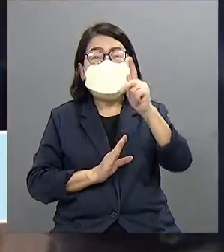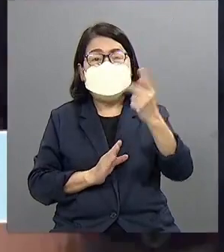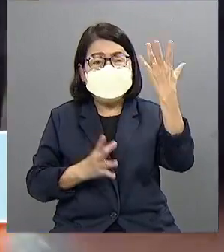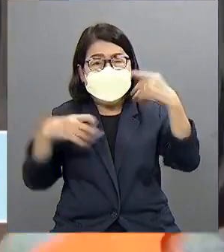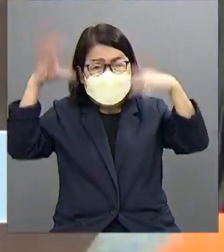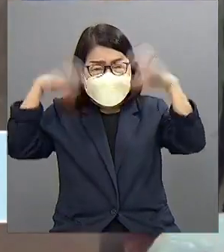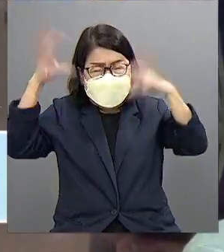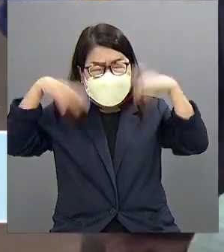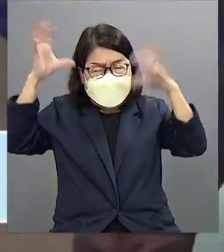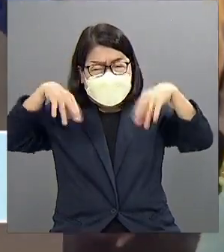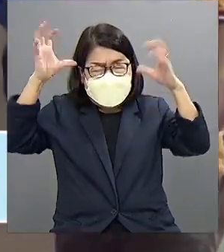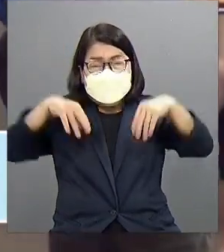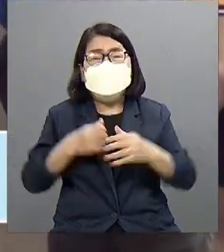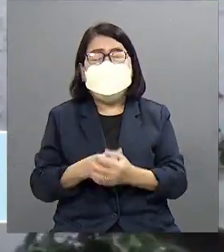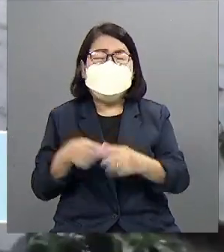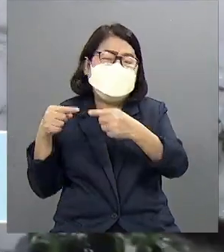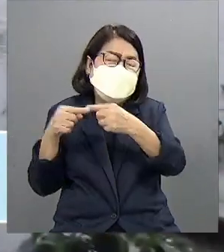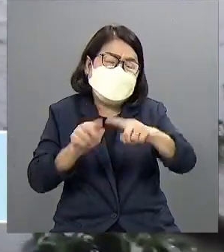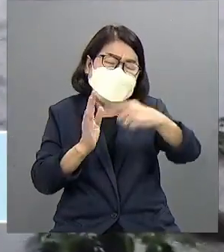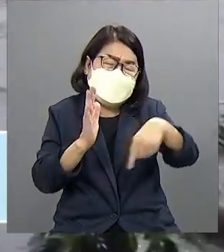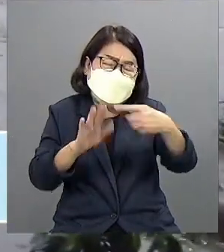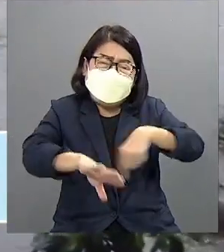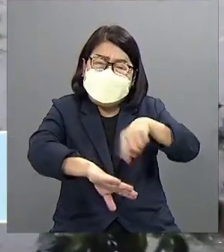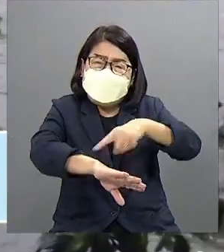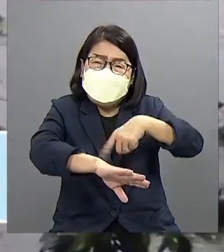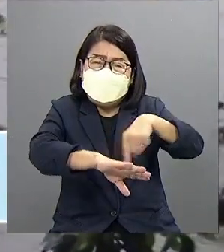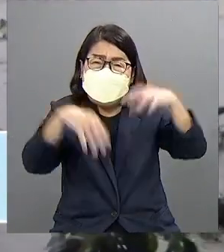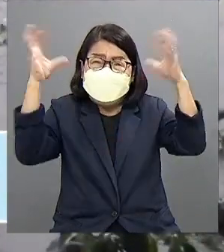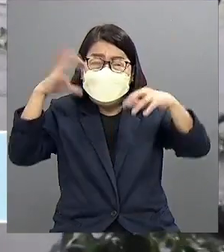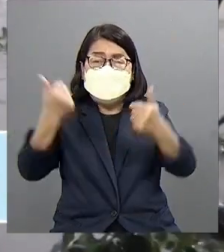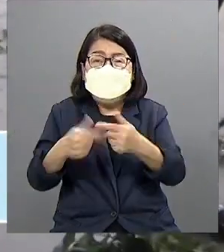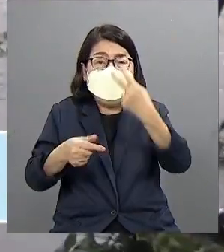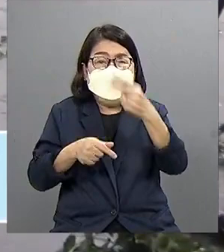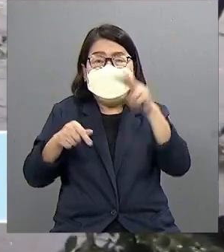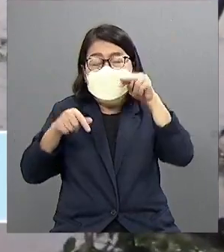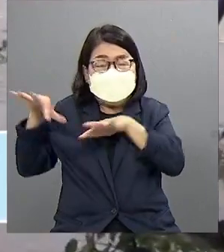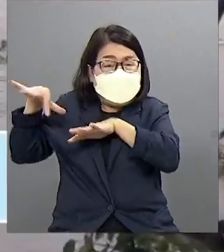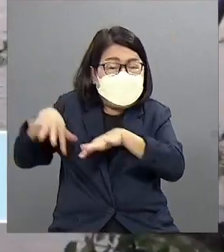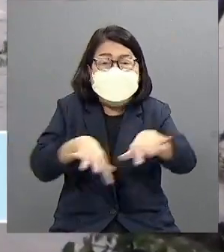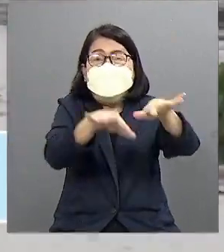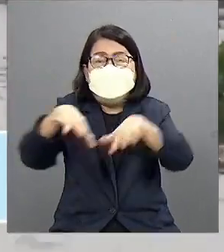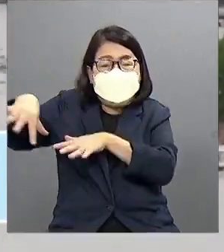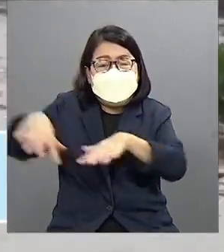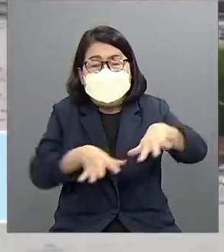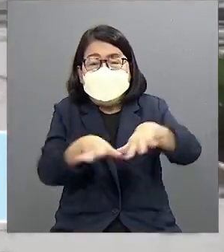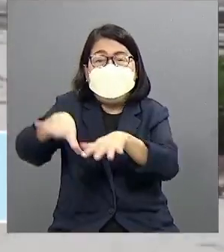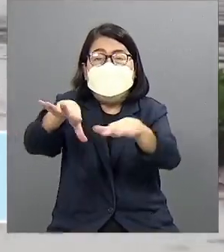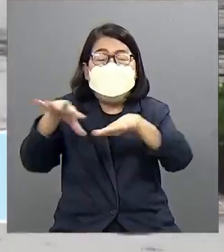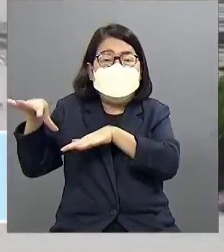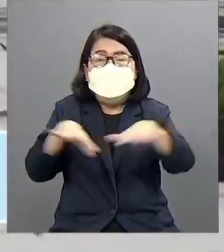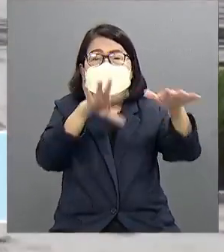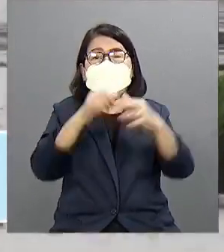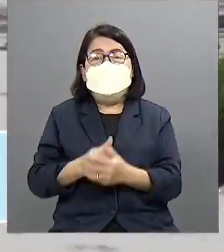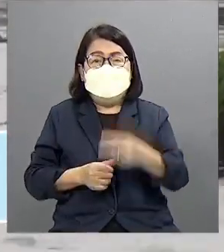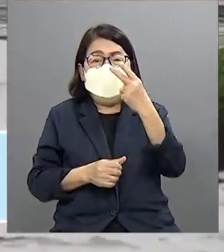แล้วก็ต่อเนื่องหลายชั่วโมงค่ะทำให้น้ำป่าไหลหลากนะคะแล้วก็ทำให้บรรยากาศการเปิดเ